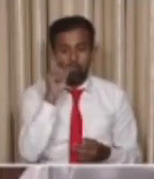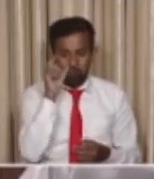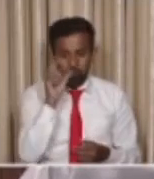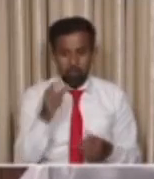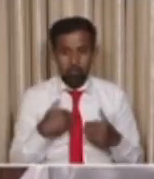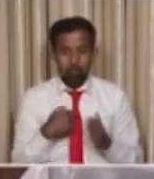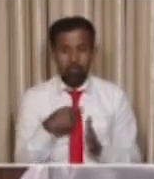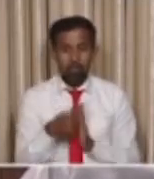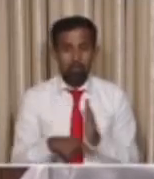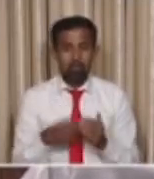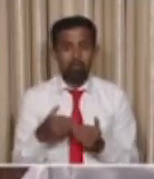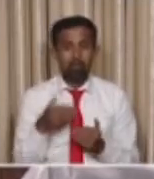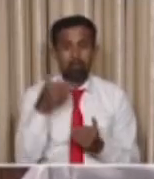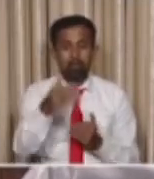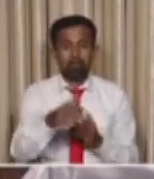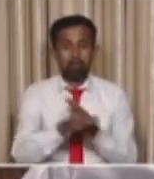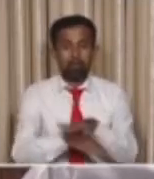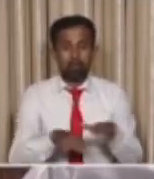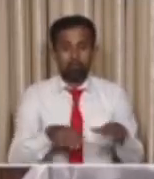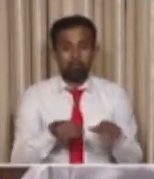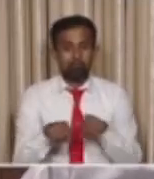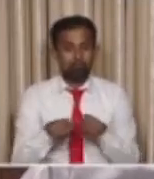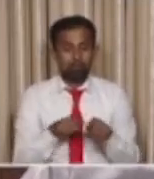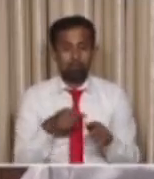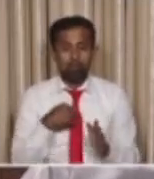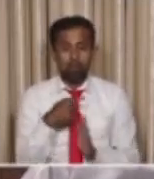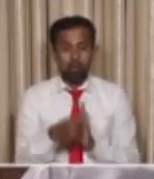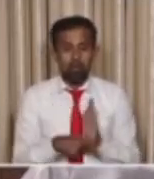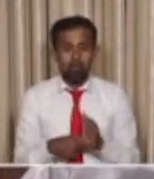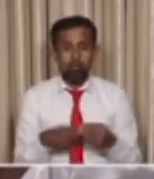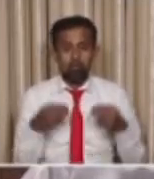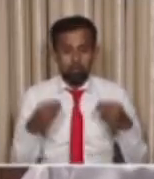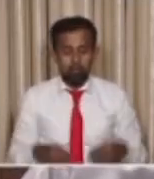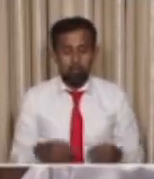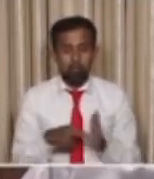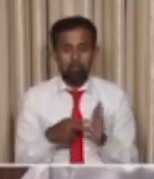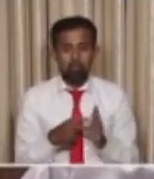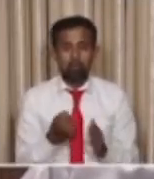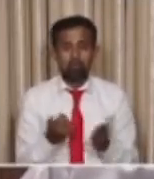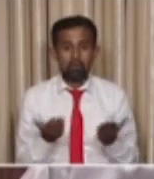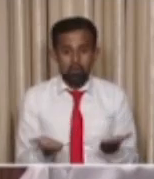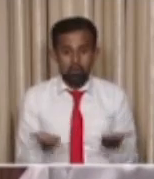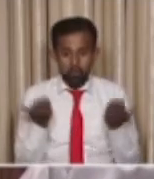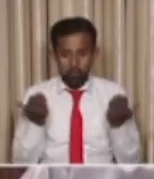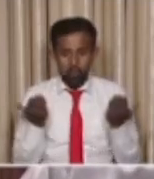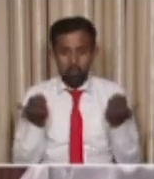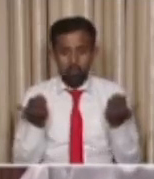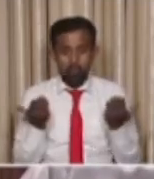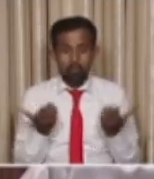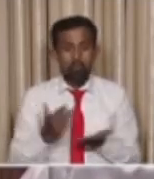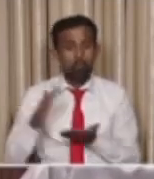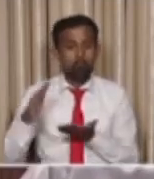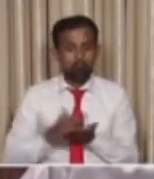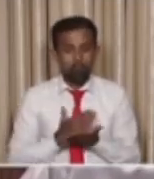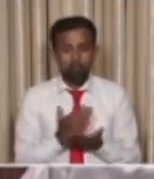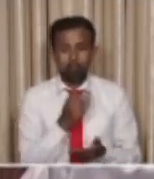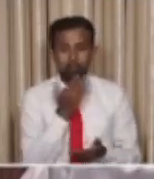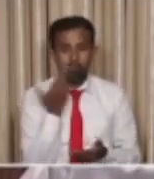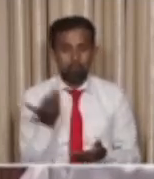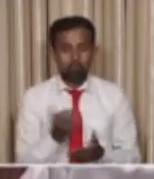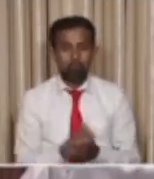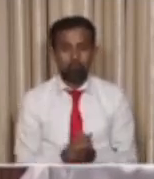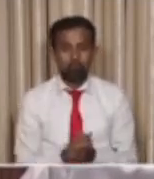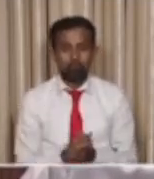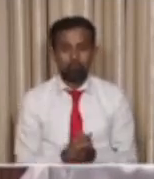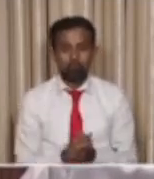අපේ රටේ අනාගත පරම්පරාව විතරක් නෙවෙයි අපේ රටේ මේ වැටිච්ච ආර්ථික අර්බුදයෙන් ගොඩේම සඳහා වනත් යම් ප්‍රවේශයක් බවට පත් කරගන්න පුළුවන්.